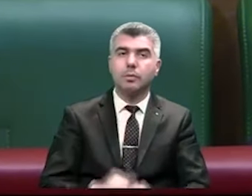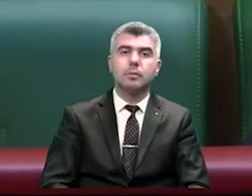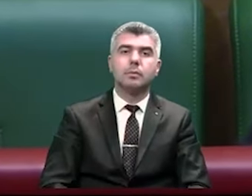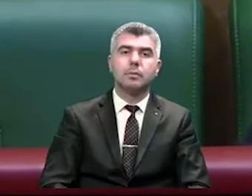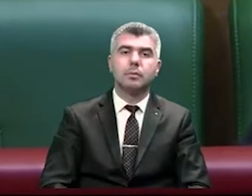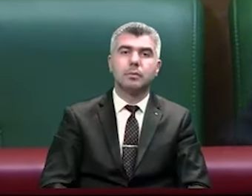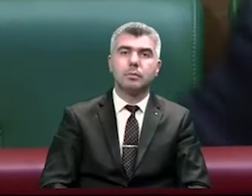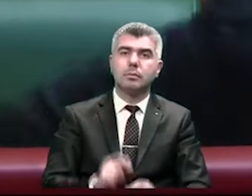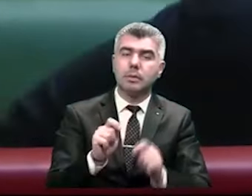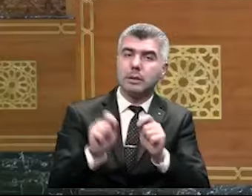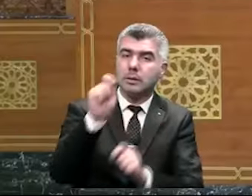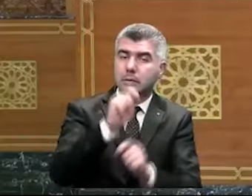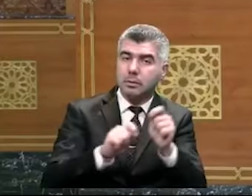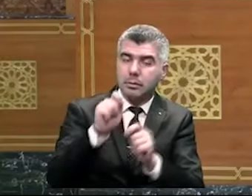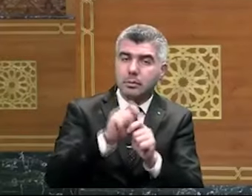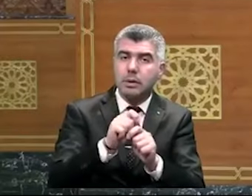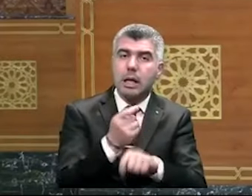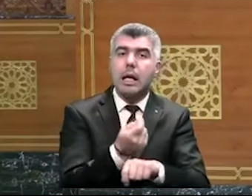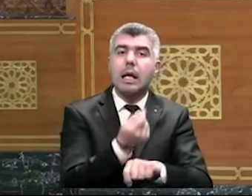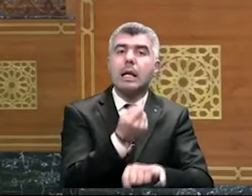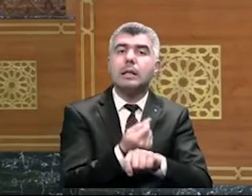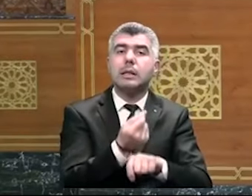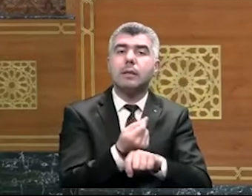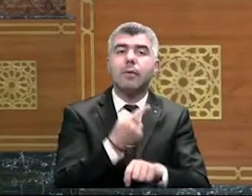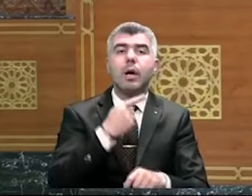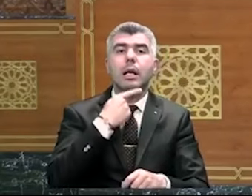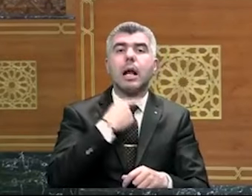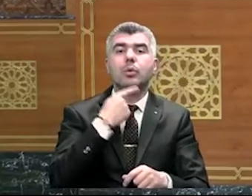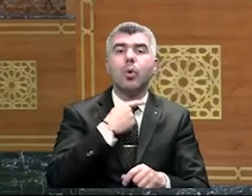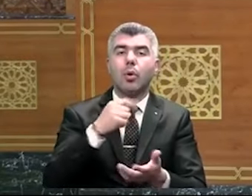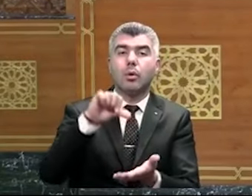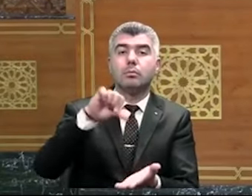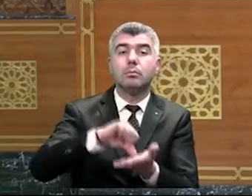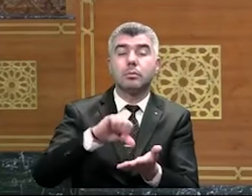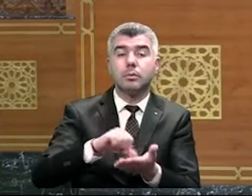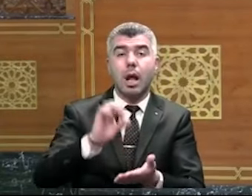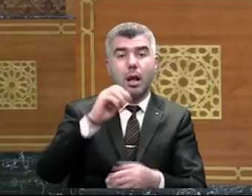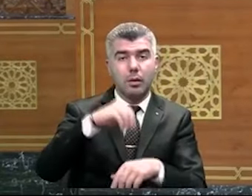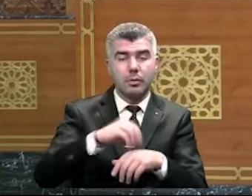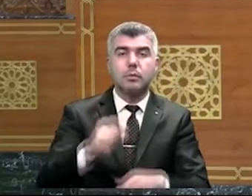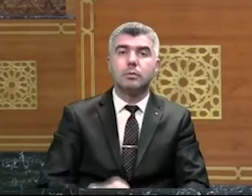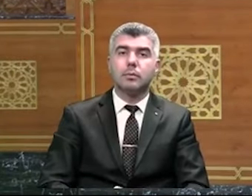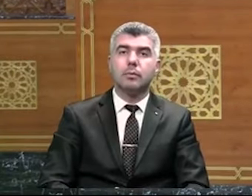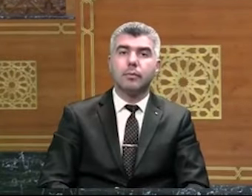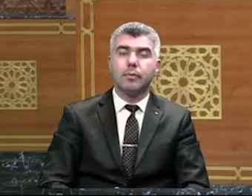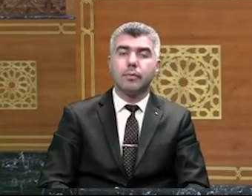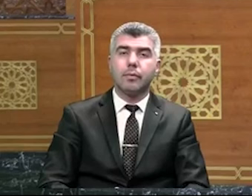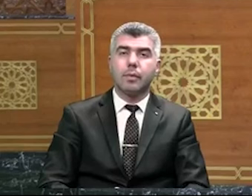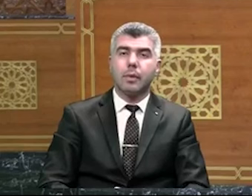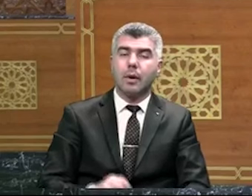بصدد انجازه ما بين جرسيف والناظور اللي هو عنده واحد الاهميه قصوى كذلك هنالك ما هو